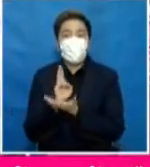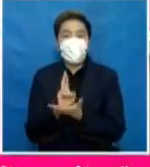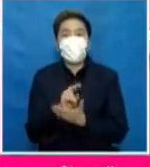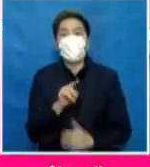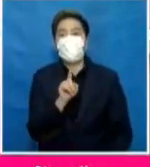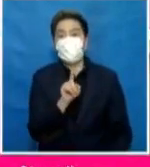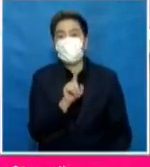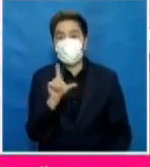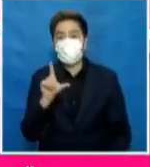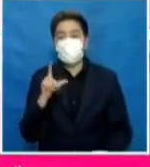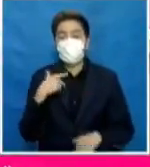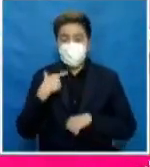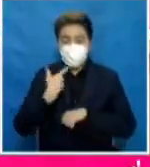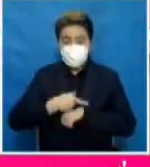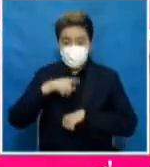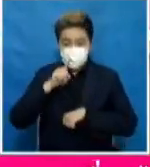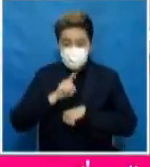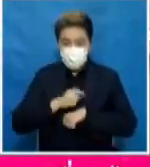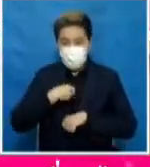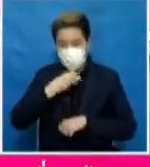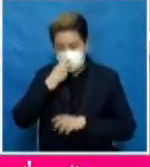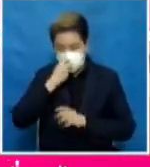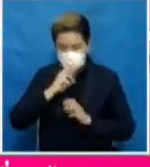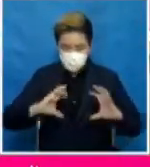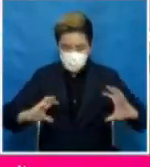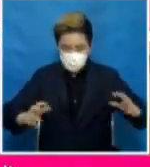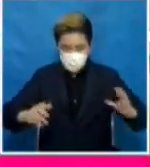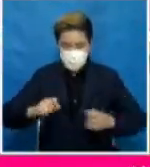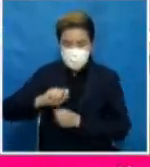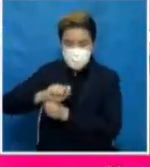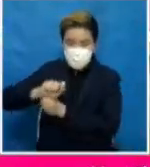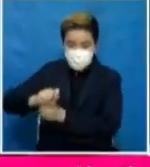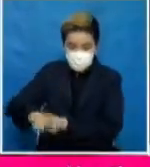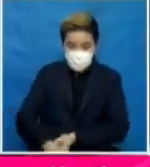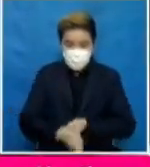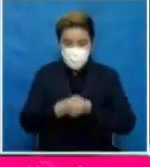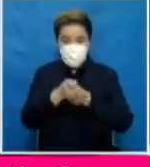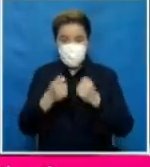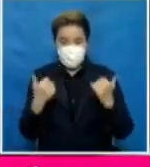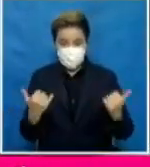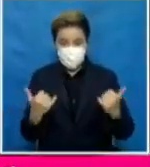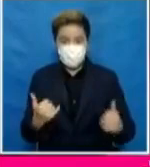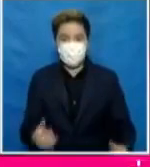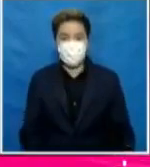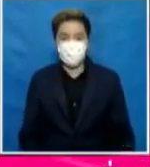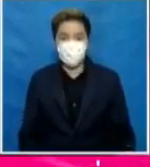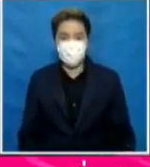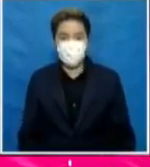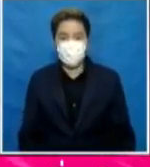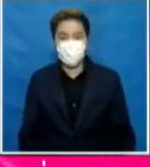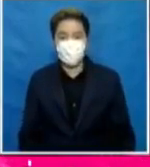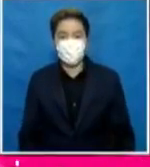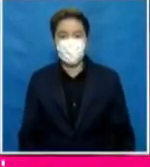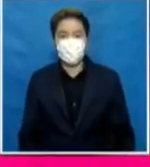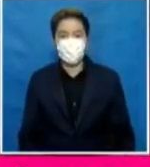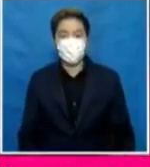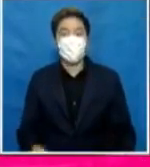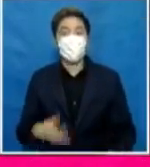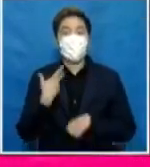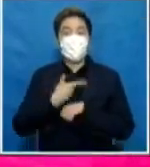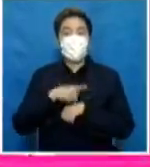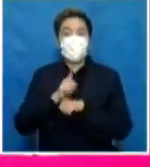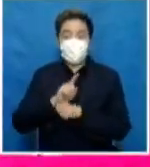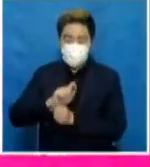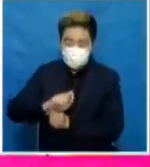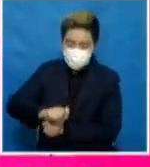าทโดยประธานกรรมการจะเป็นผู้สุ่มตักลูกบอลจากตู้เสียงงวดและหมวดอักษรครับประธานกรรมการ